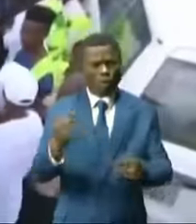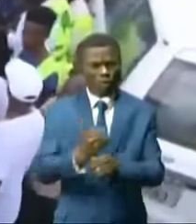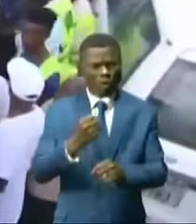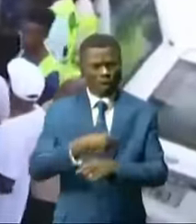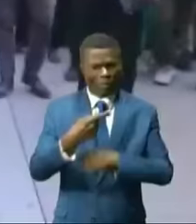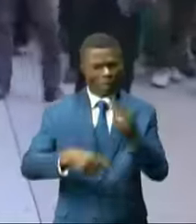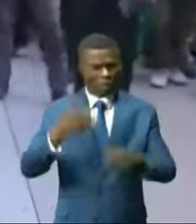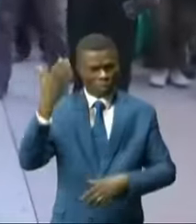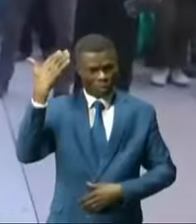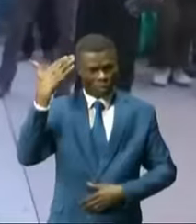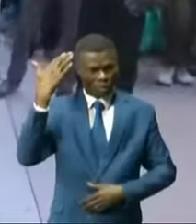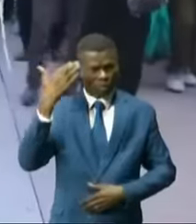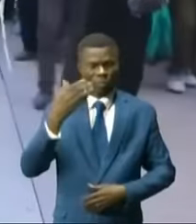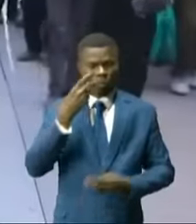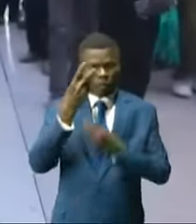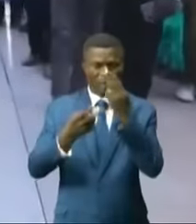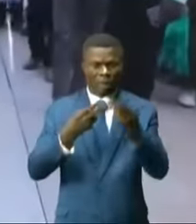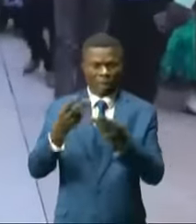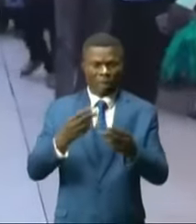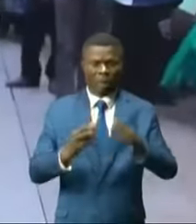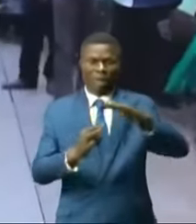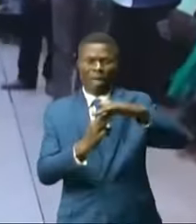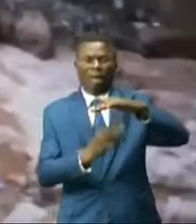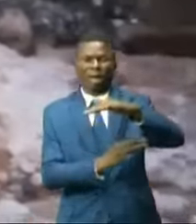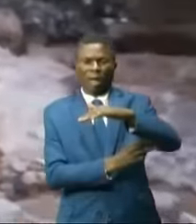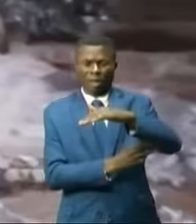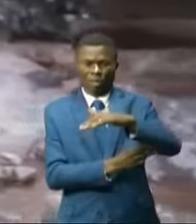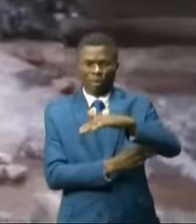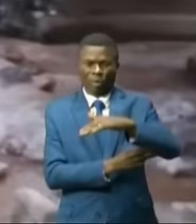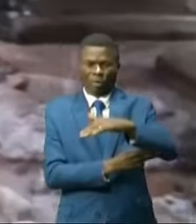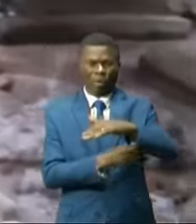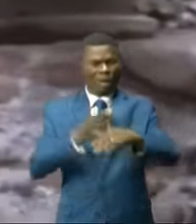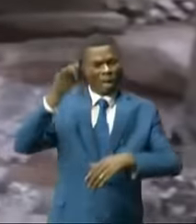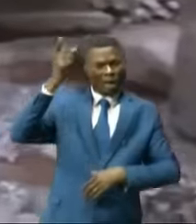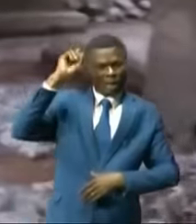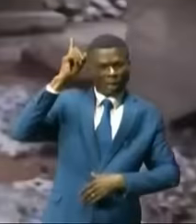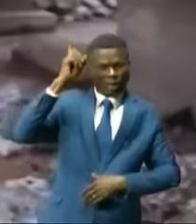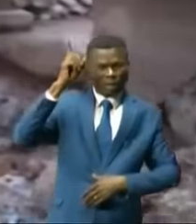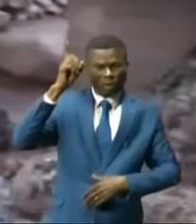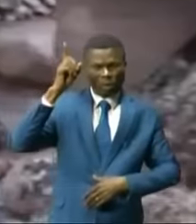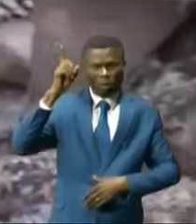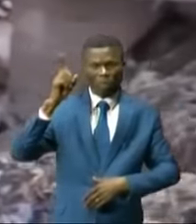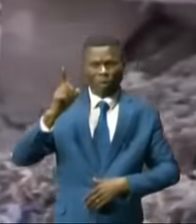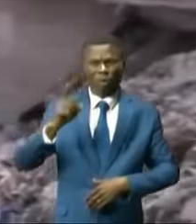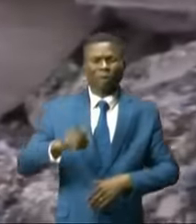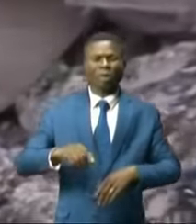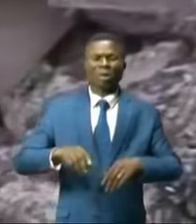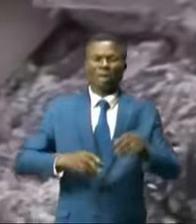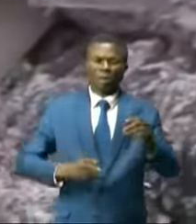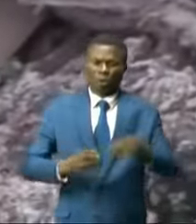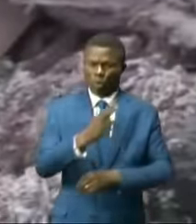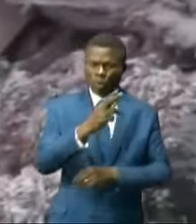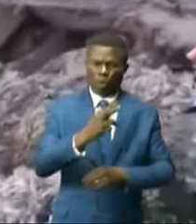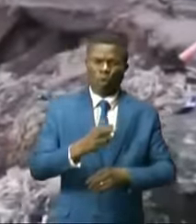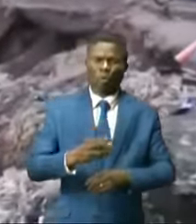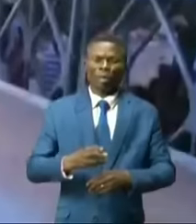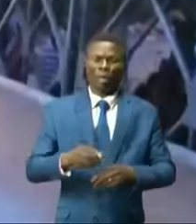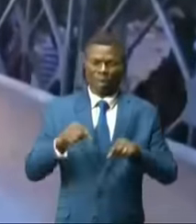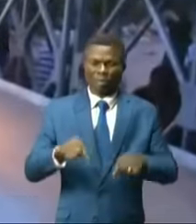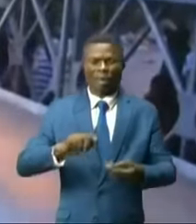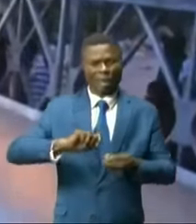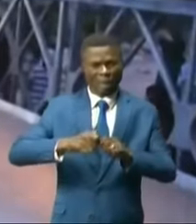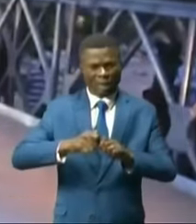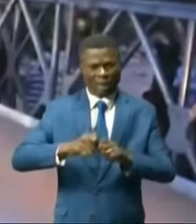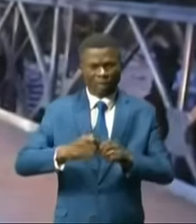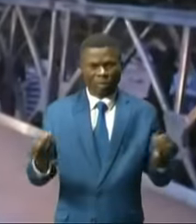Alexis Guissaro Mouvouni a visité le pont Kalima Bengé qui autrefois était couvert des fissures et à ce jour